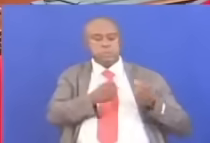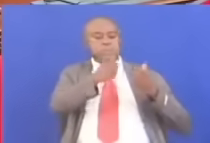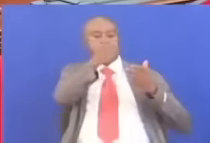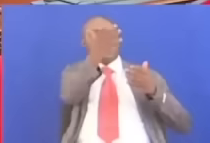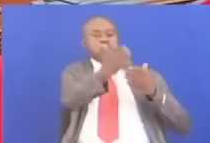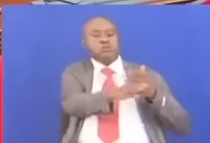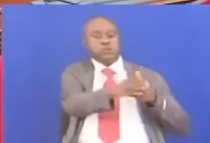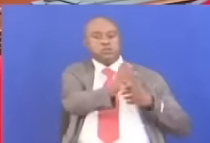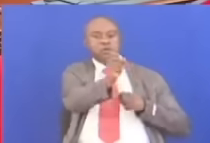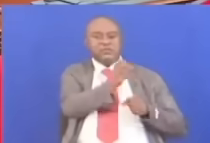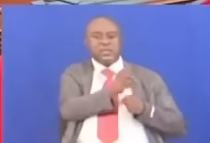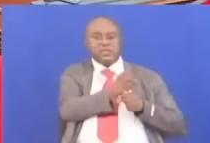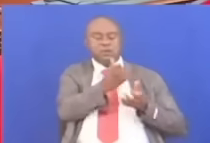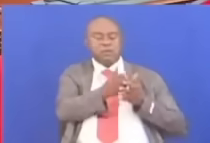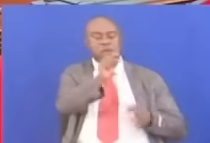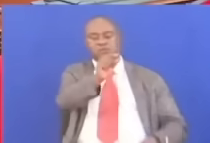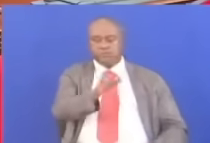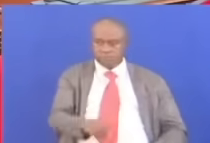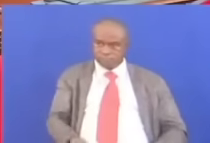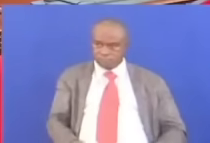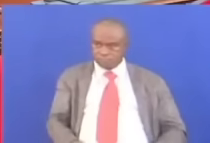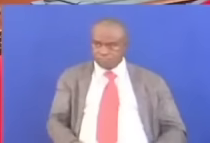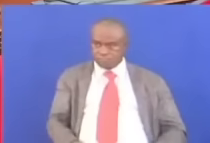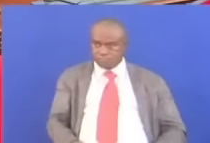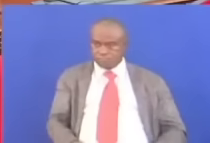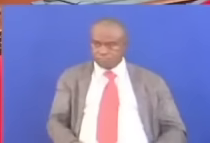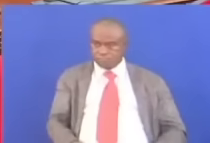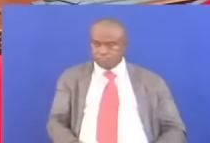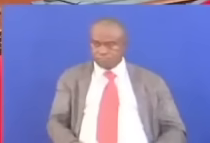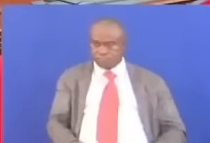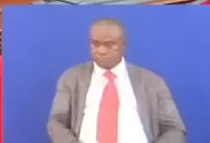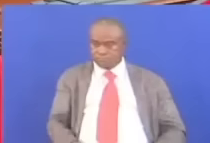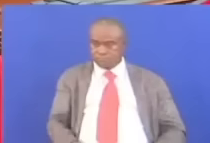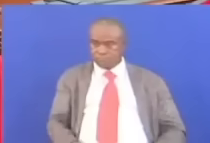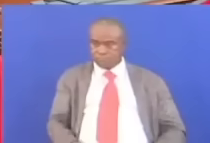kuza kishi kwa bei ambo si sawa